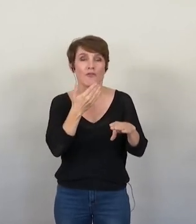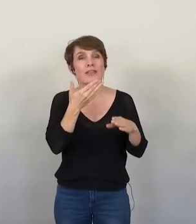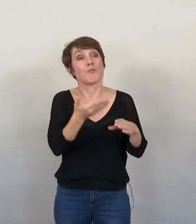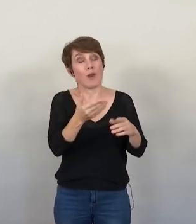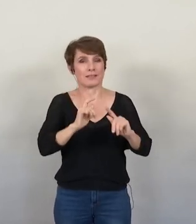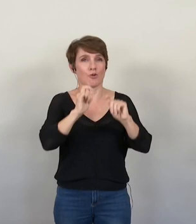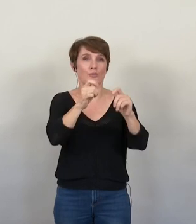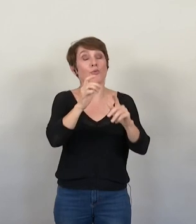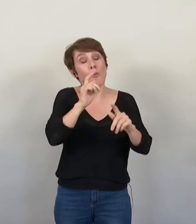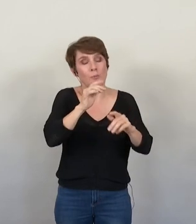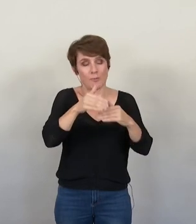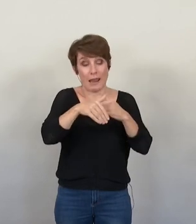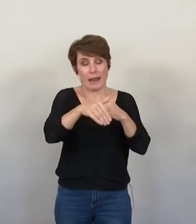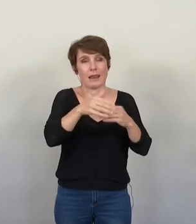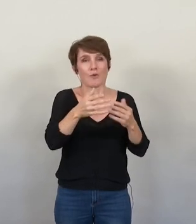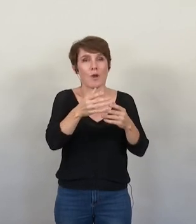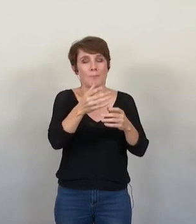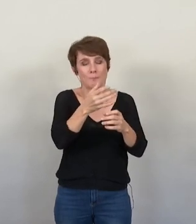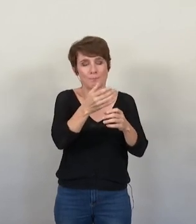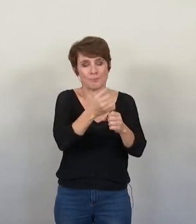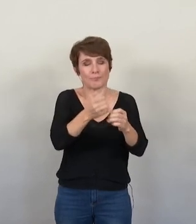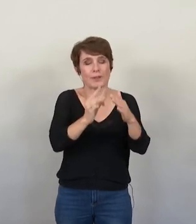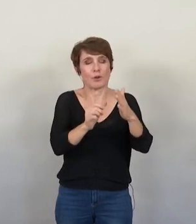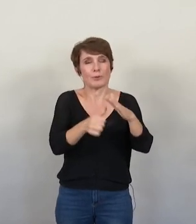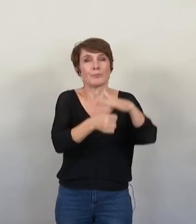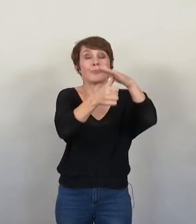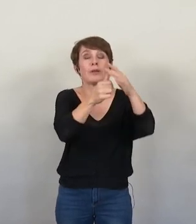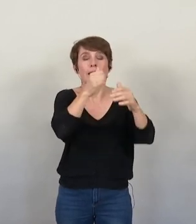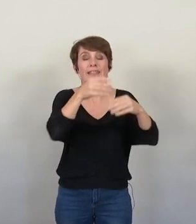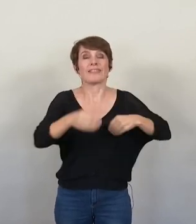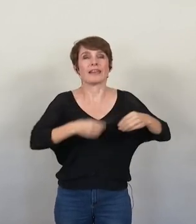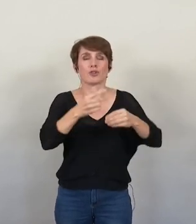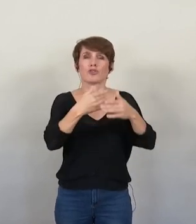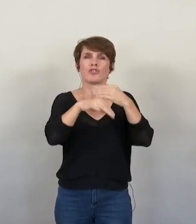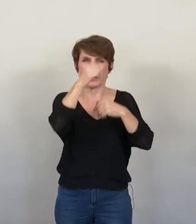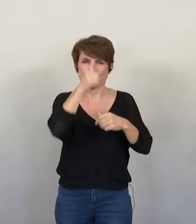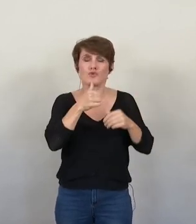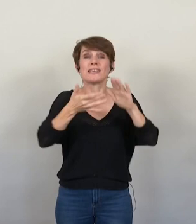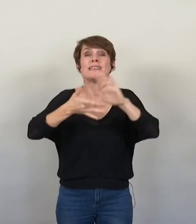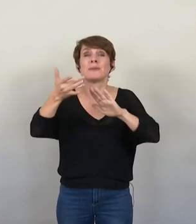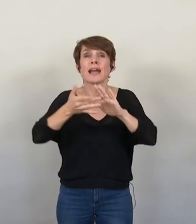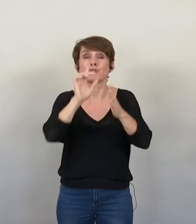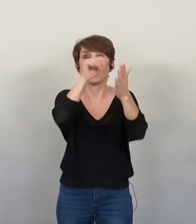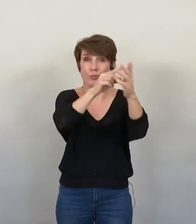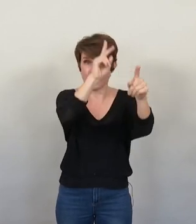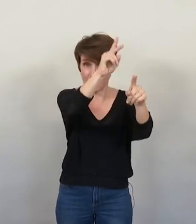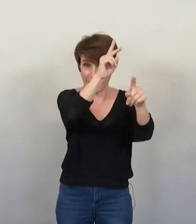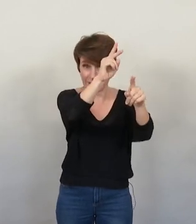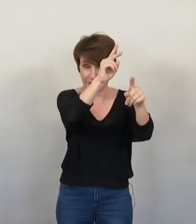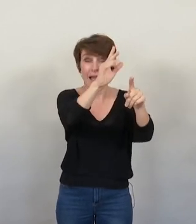du musée de l'immigration à Paris après un passage par Pompidou